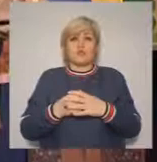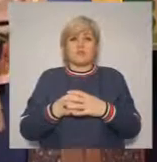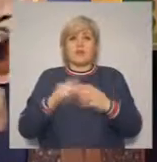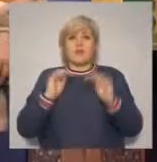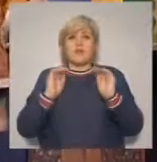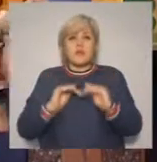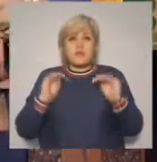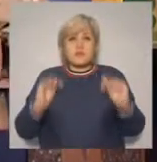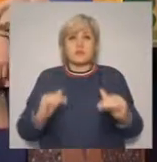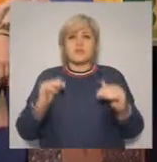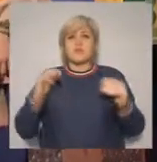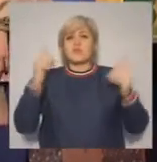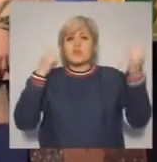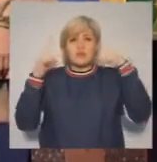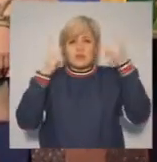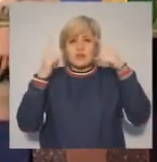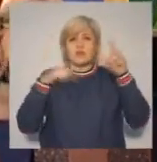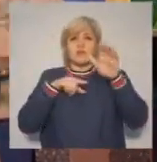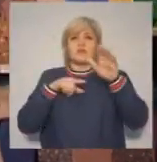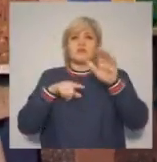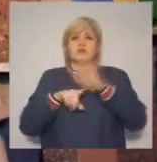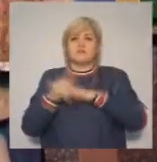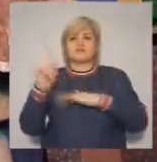Точно! Ребятки, сказка